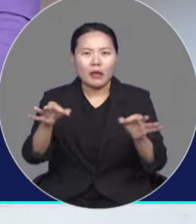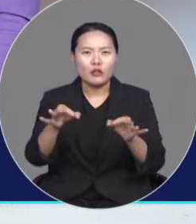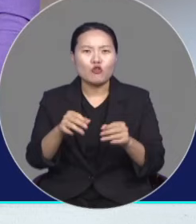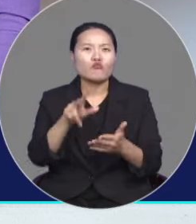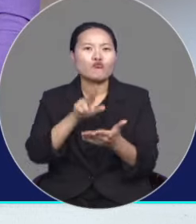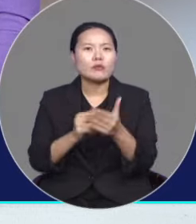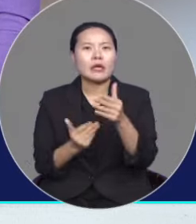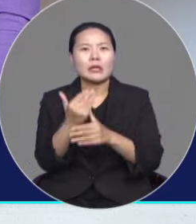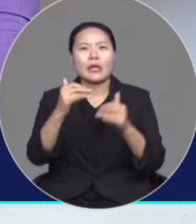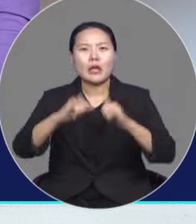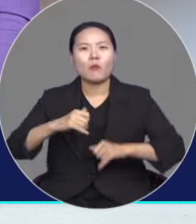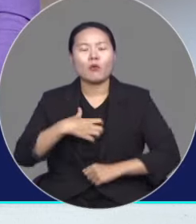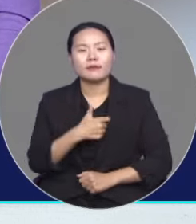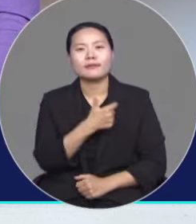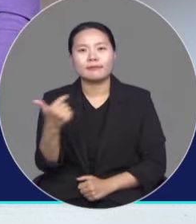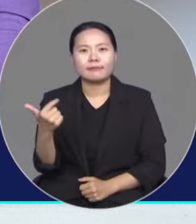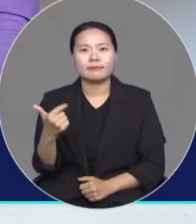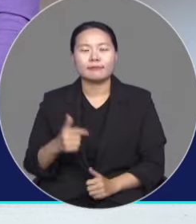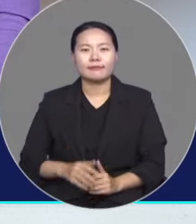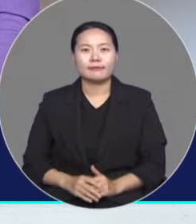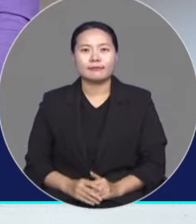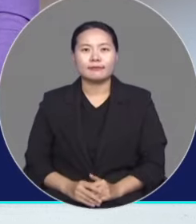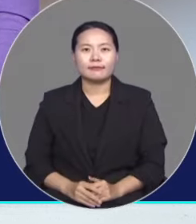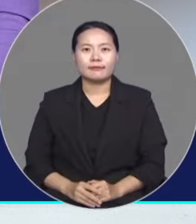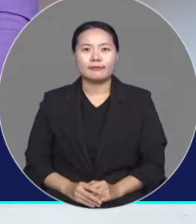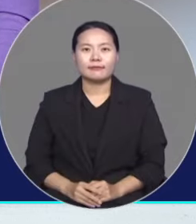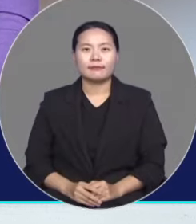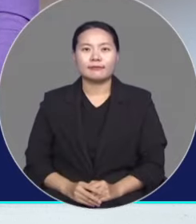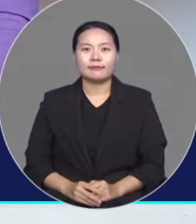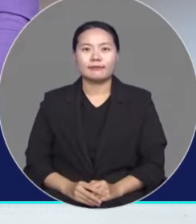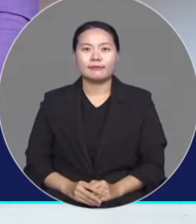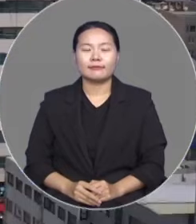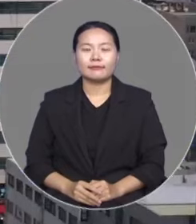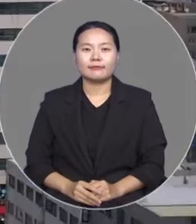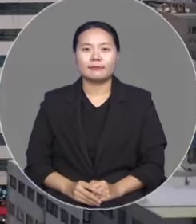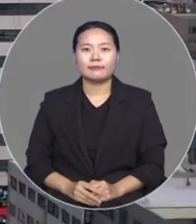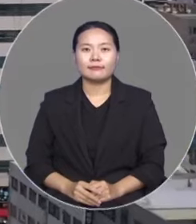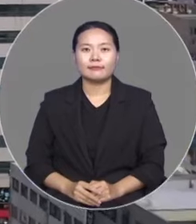차질이 생기지 않을까 우려됩니다. 김영환 기자의 보도입니다.